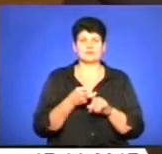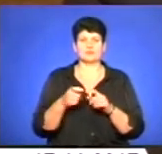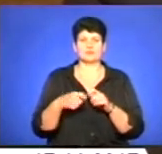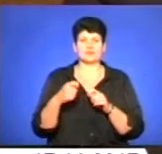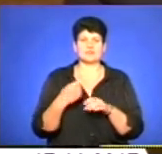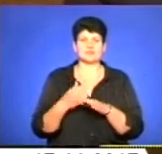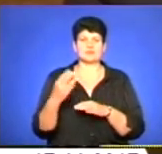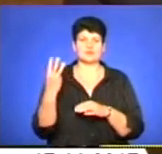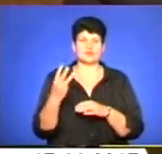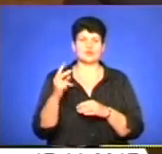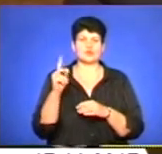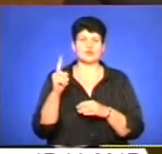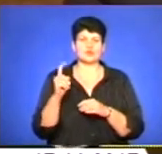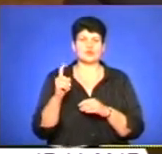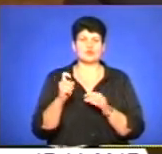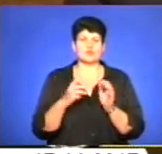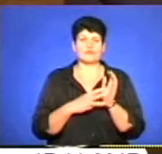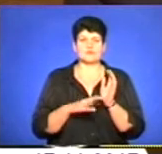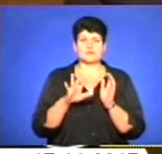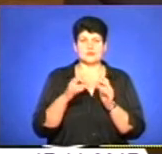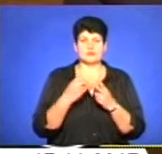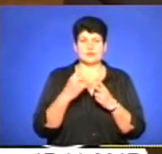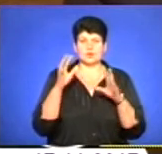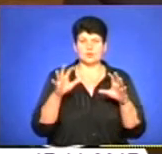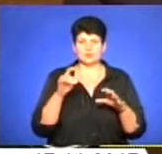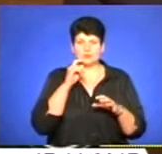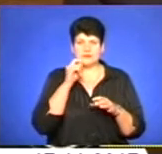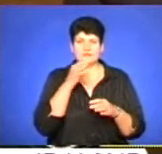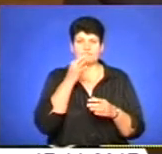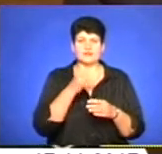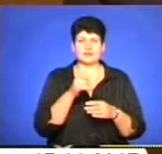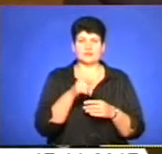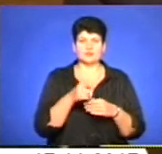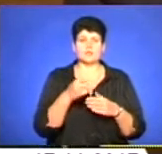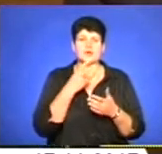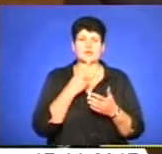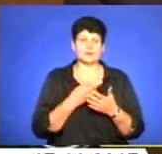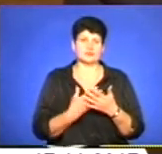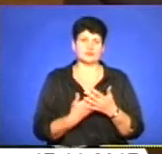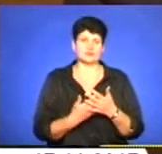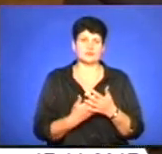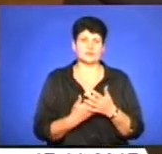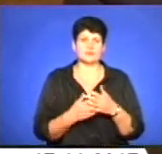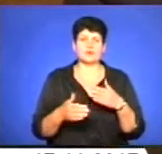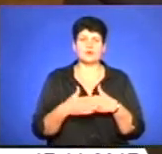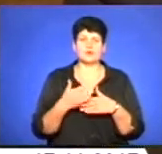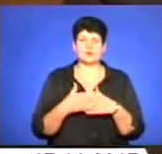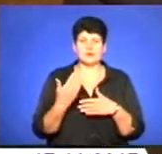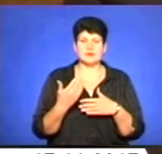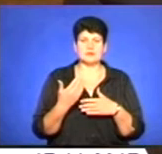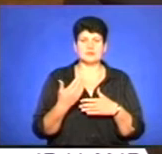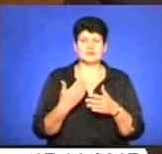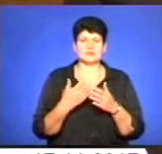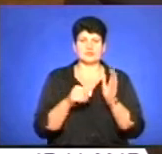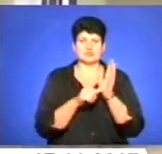3 185 Кримінального кодексу України, відповідальність за яку передбачена до покарання у вигляді позбавлення волі